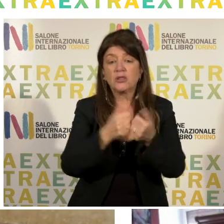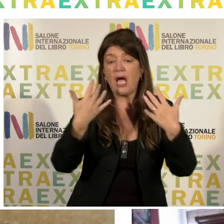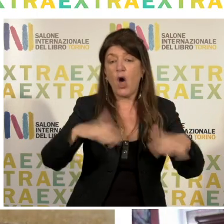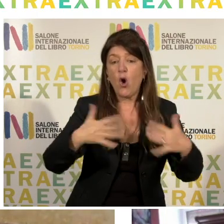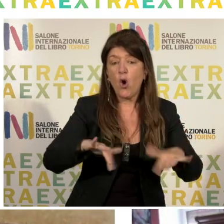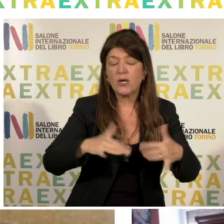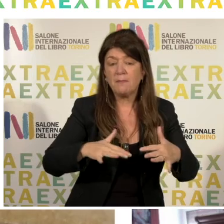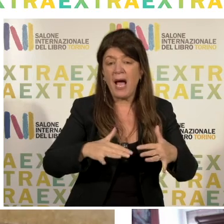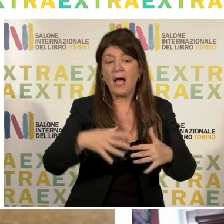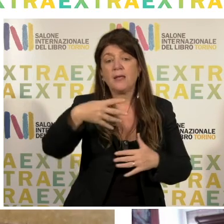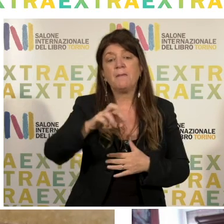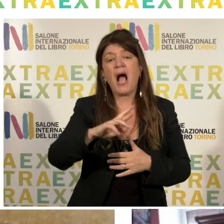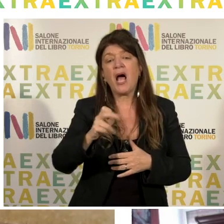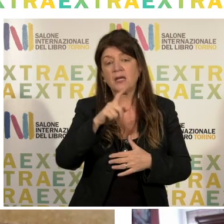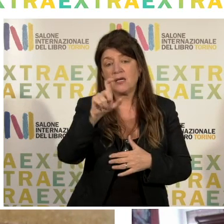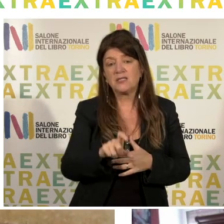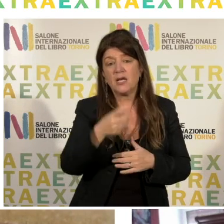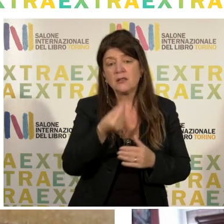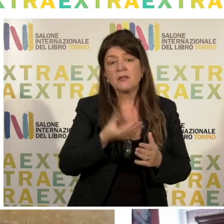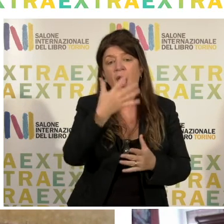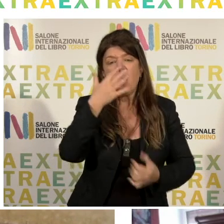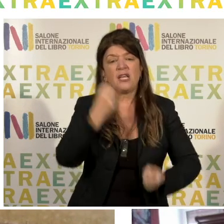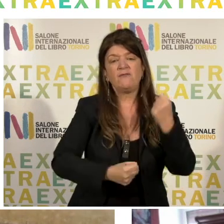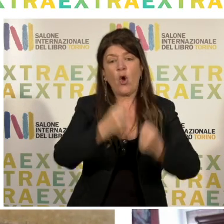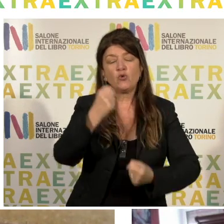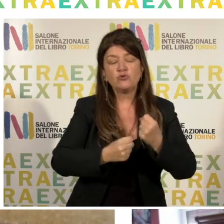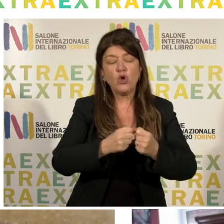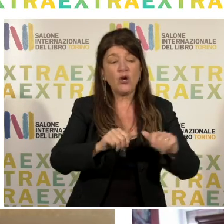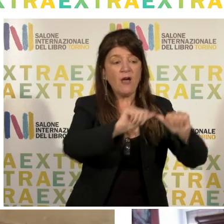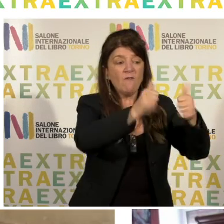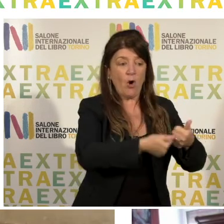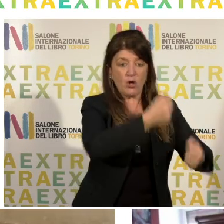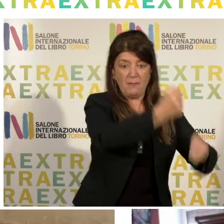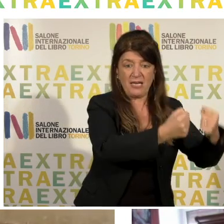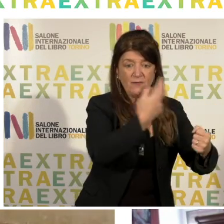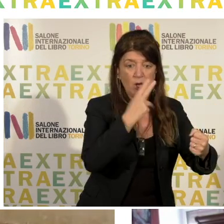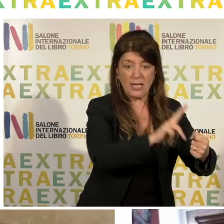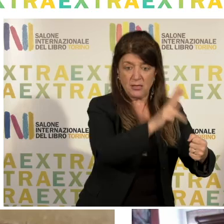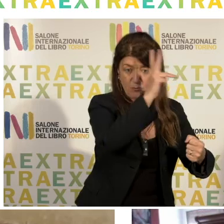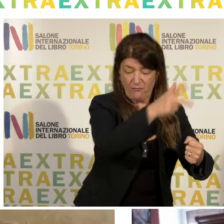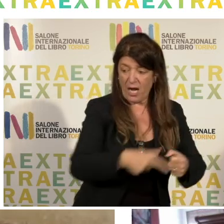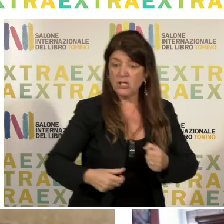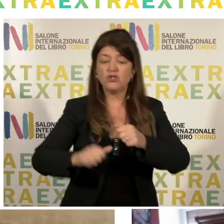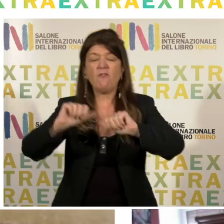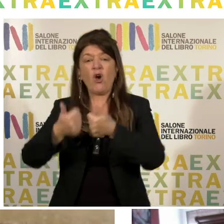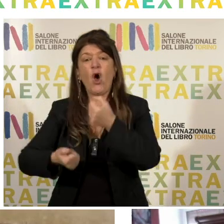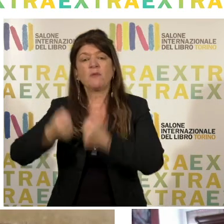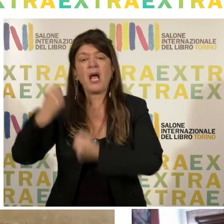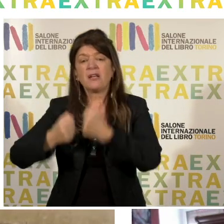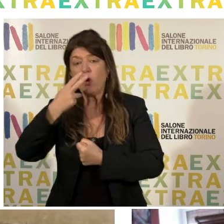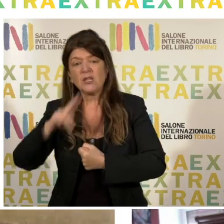sanguinosa contro tutte le forme di rivolta, dimostrano come solo il